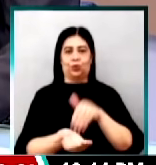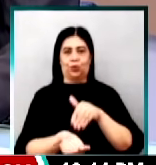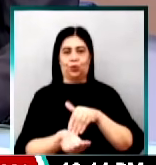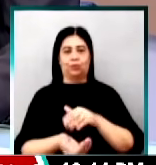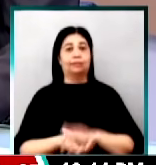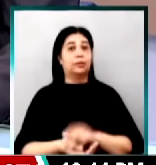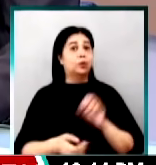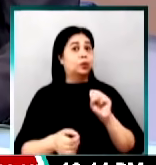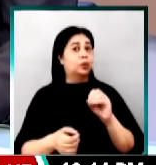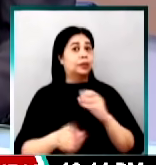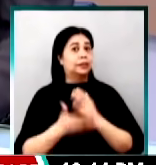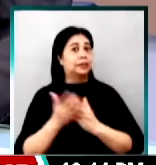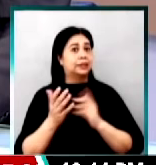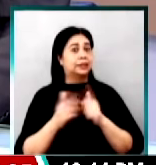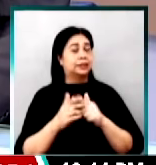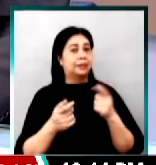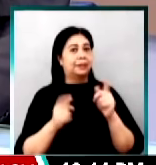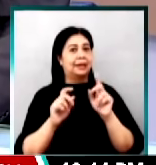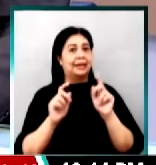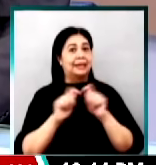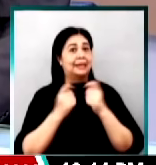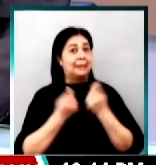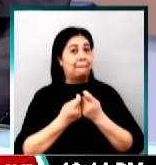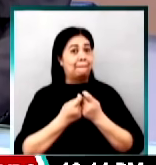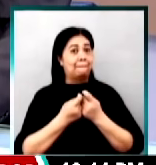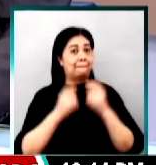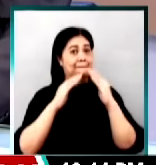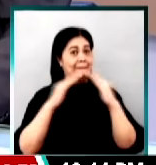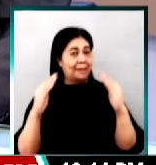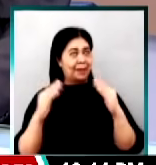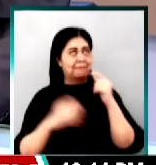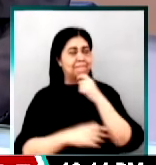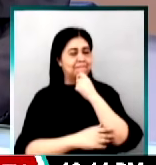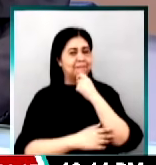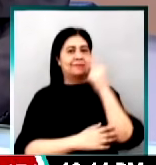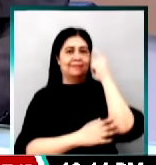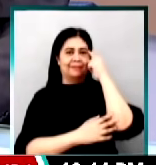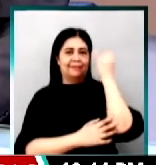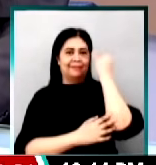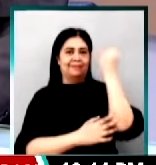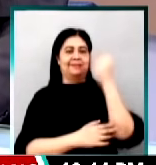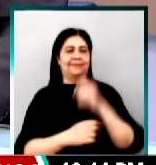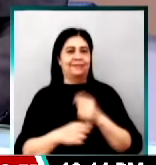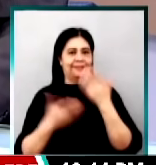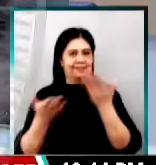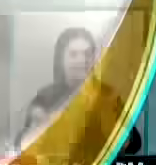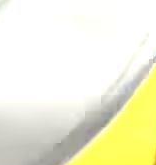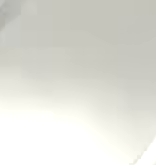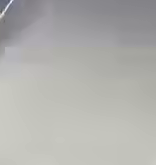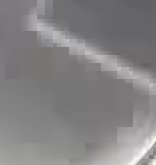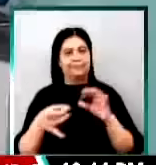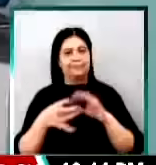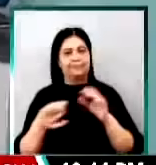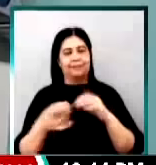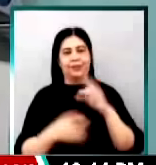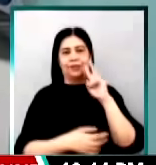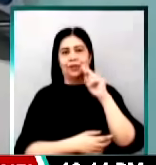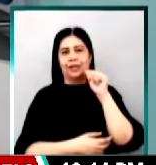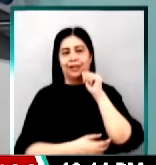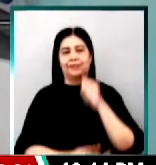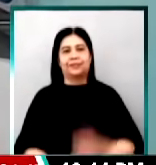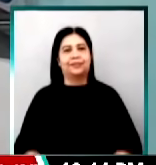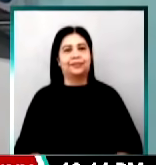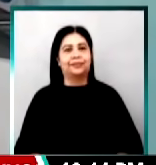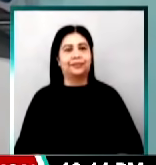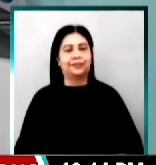team bahay habang nagtatrabaho, may naisip na solusyon riyan. Silipin natin sa report ni Von Aquino. Hi, this is Alka from